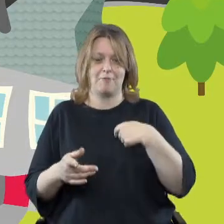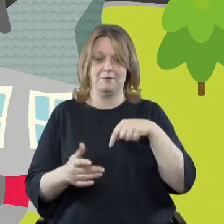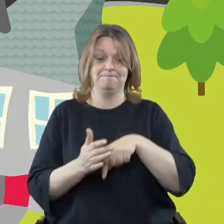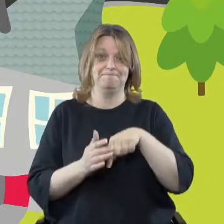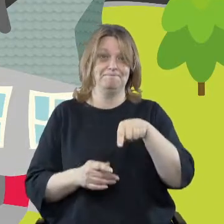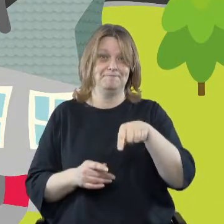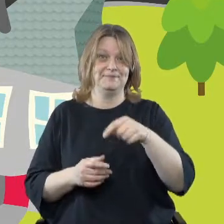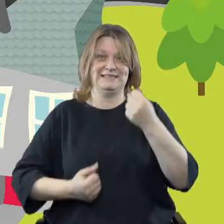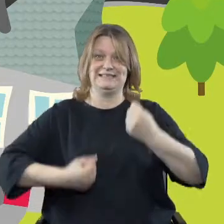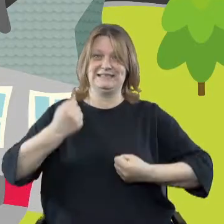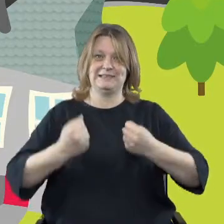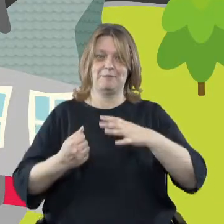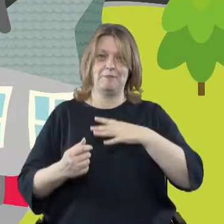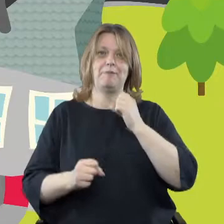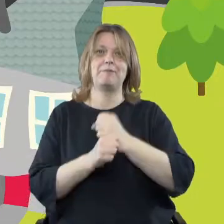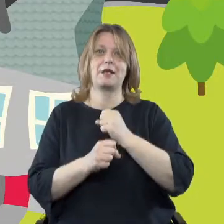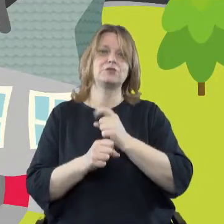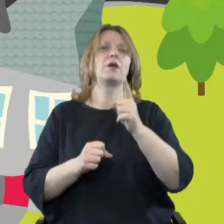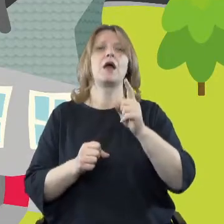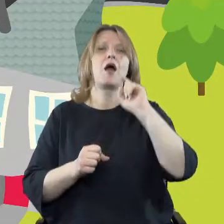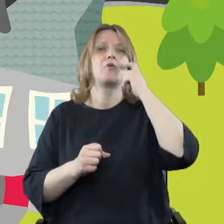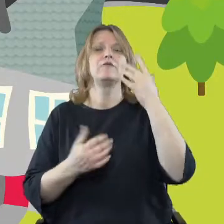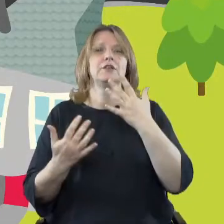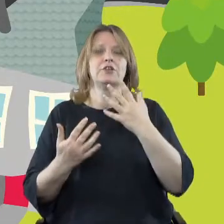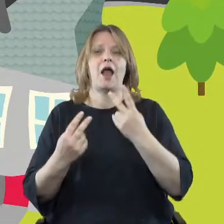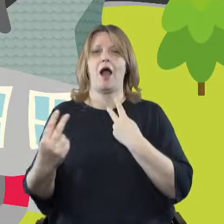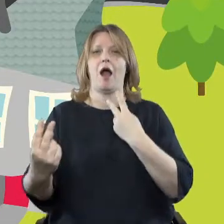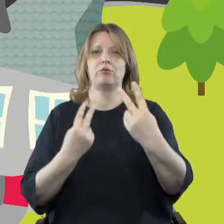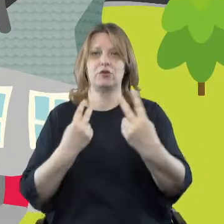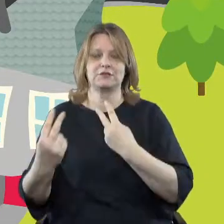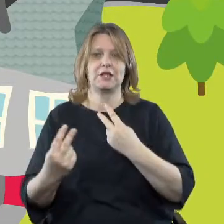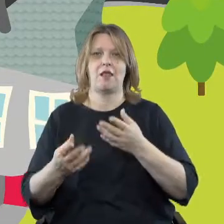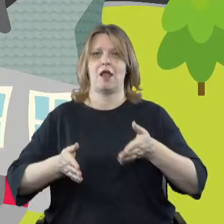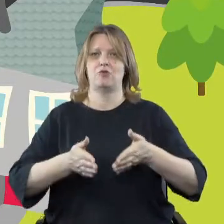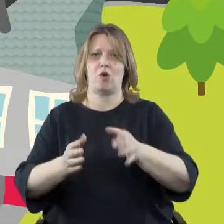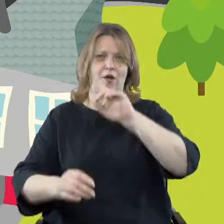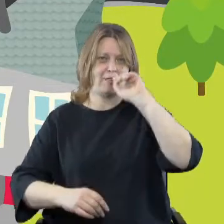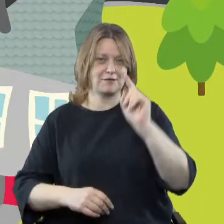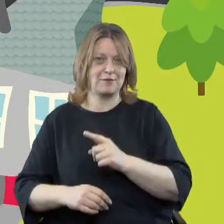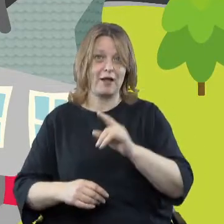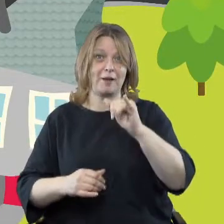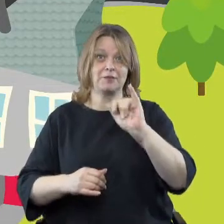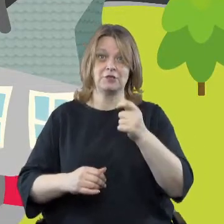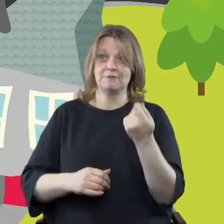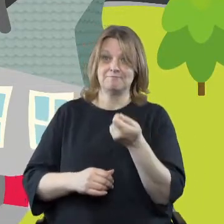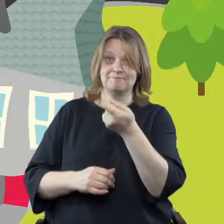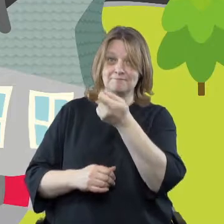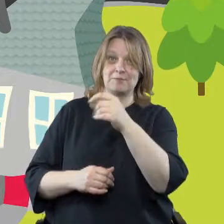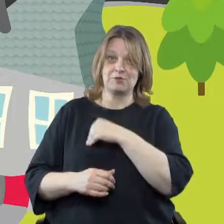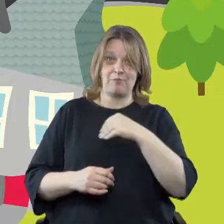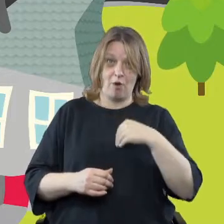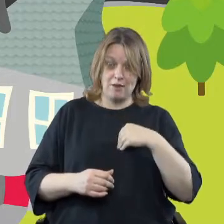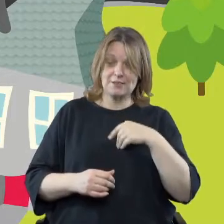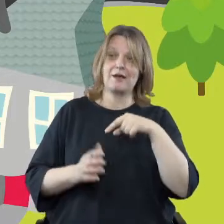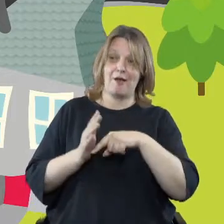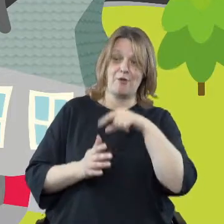pracujemy przede wszystkim na autostradach i na drogach ekspresowych. Więc jak kiedykolwiek będziecie miały okazję przejeżdżać przez właśnie nasz kraj,